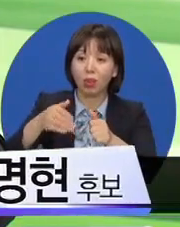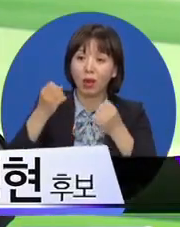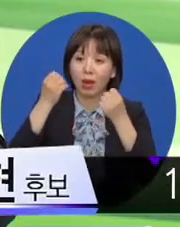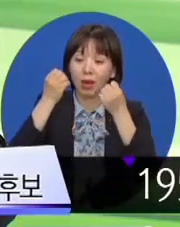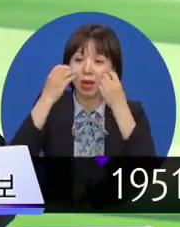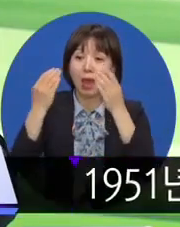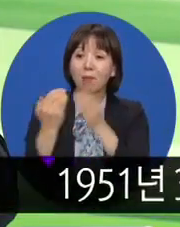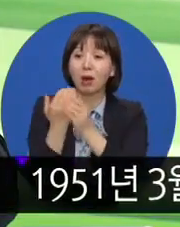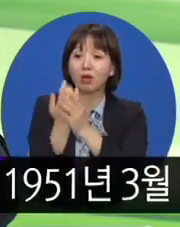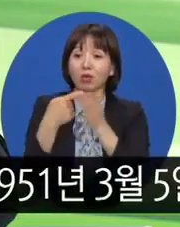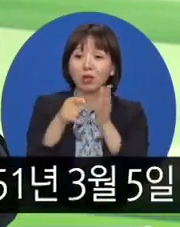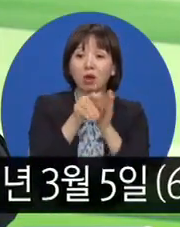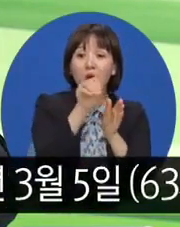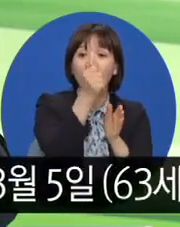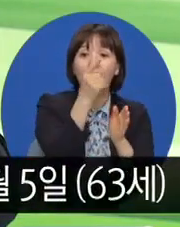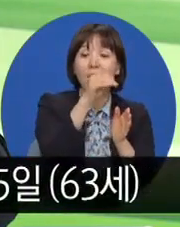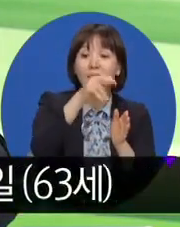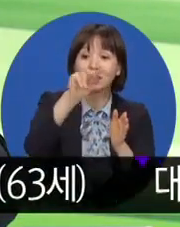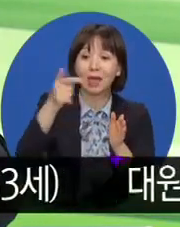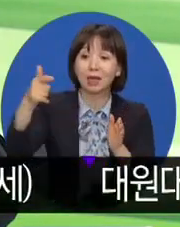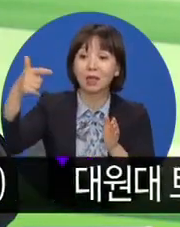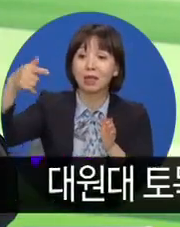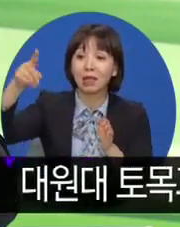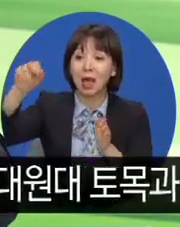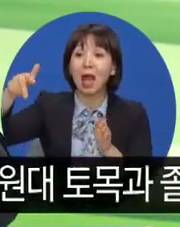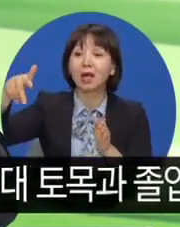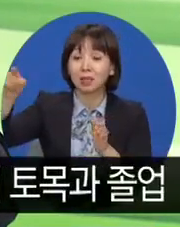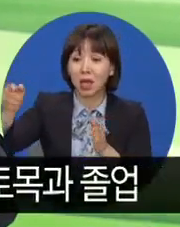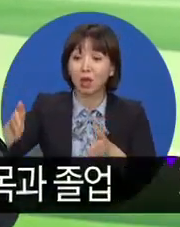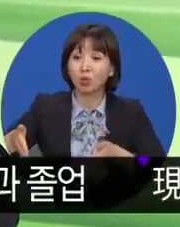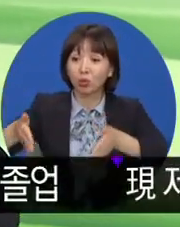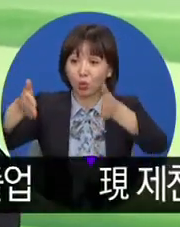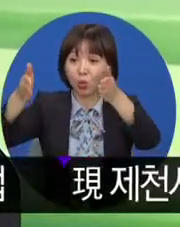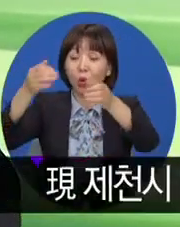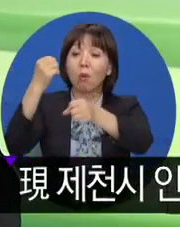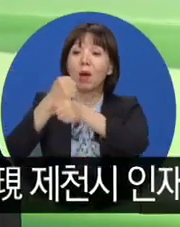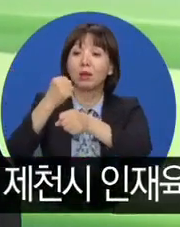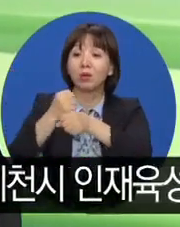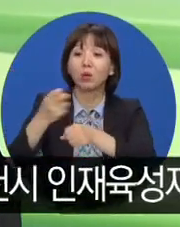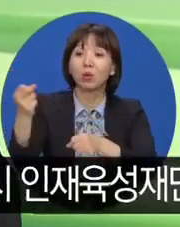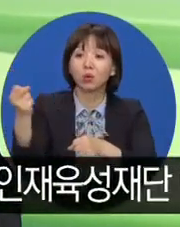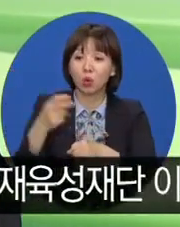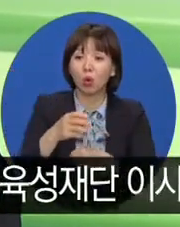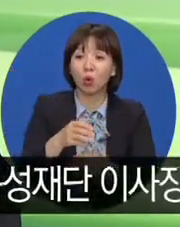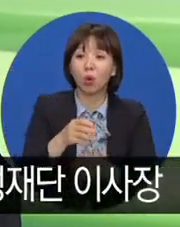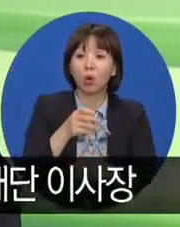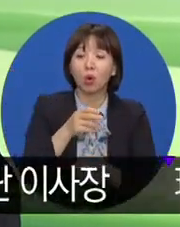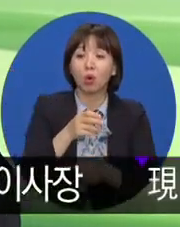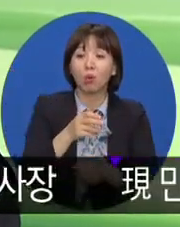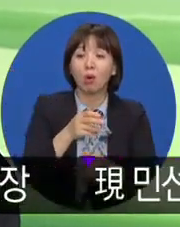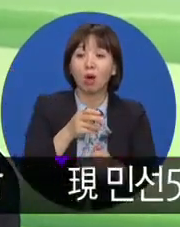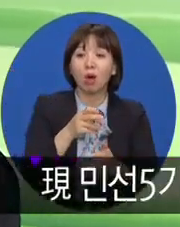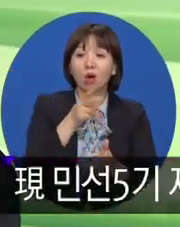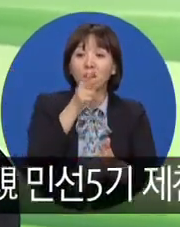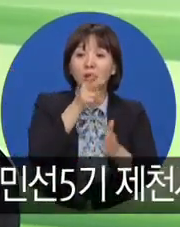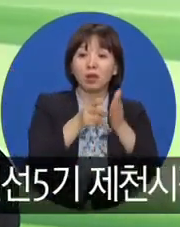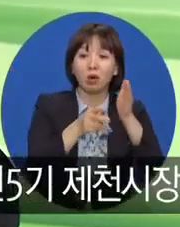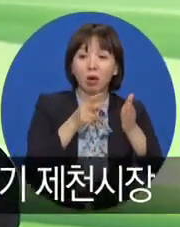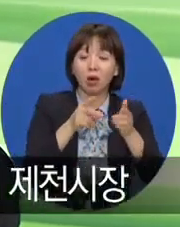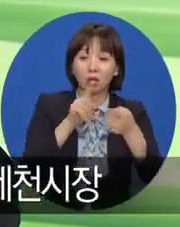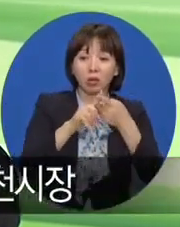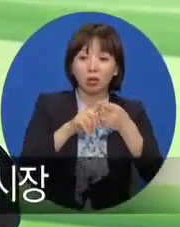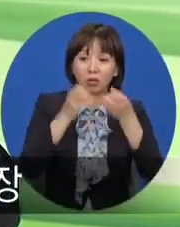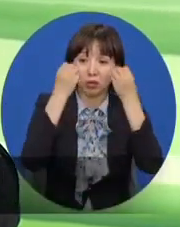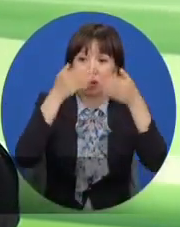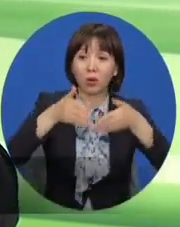그 화산동에서 강제동으로 이어지는 도로를 만들고 또 역사도 이제 새로 신축을 아마 하게